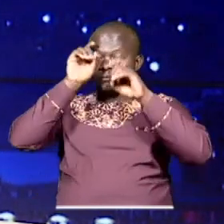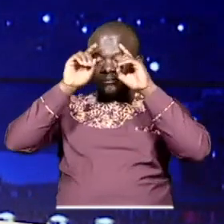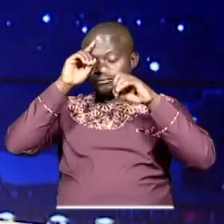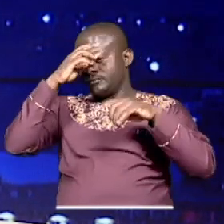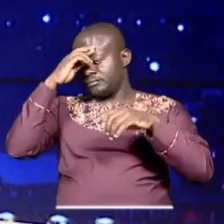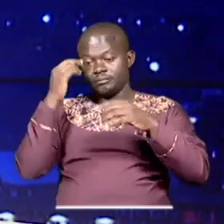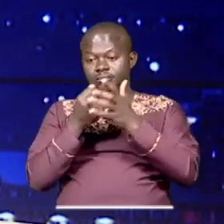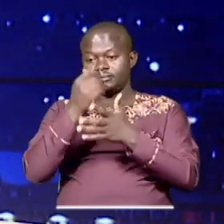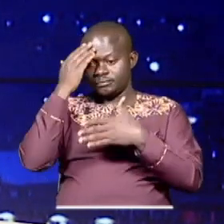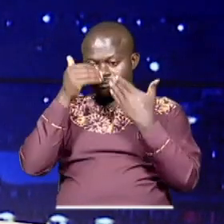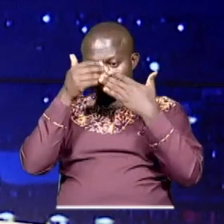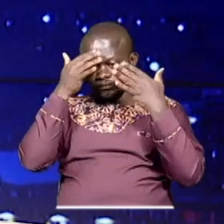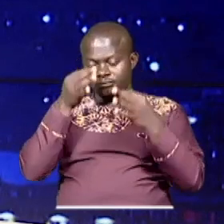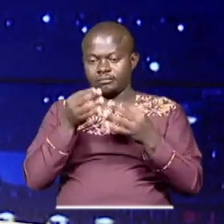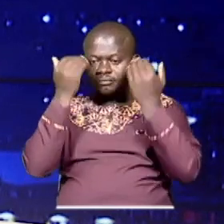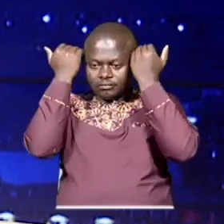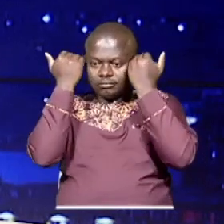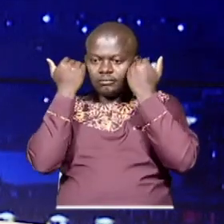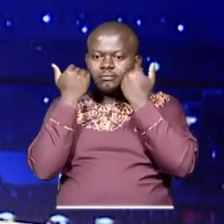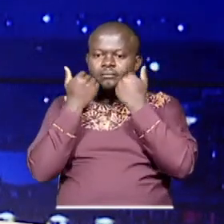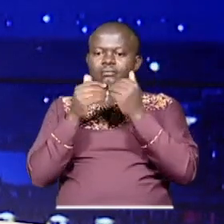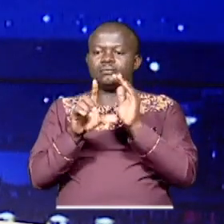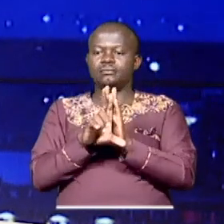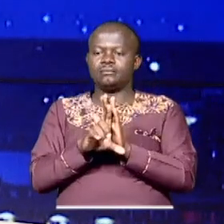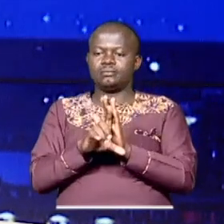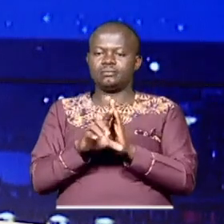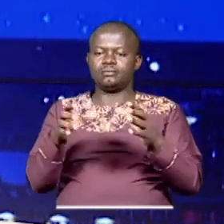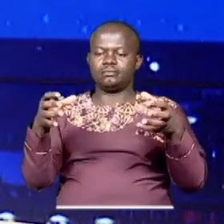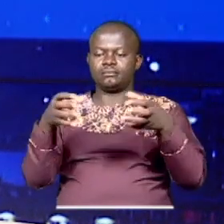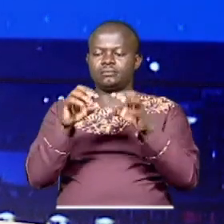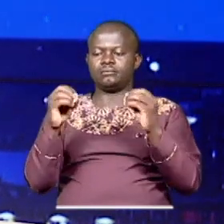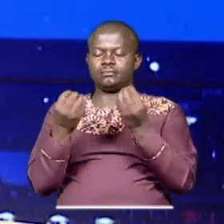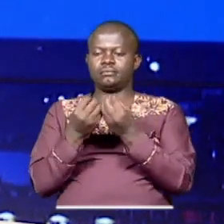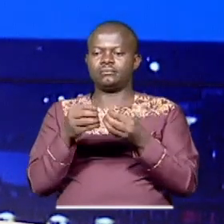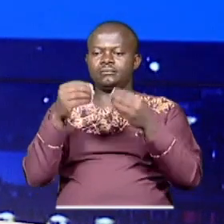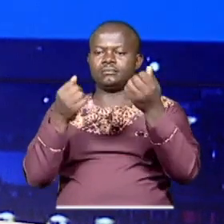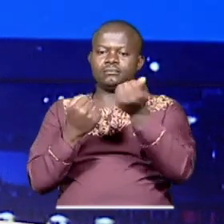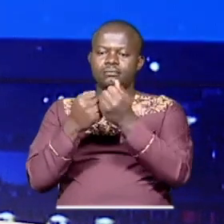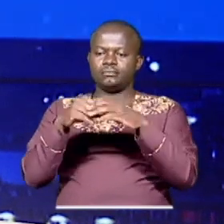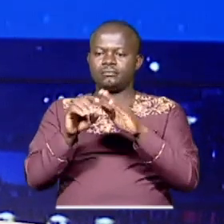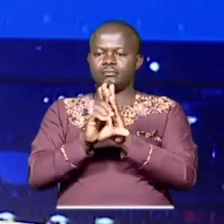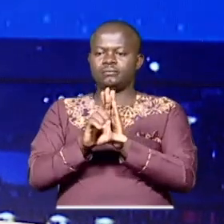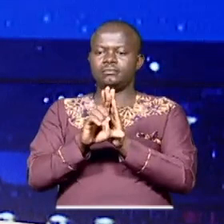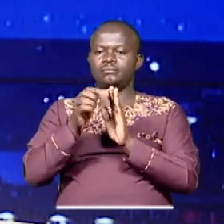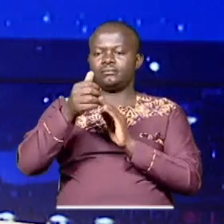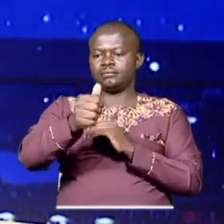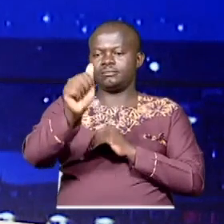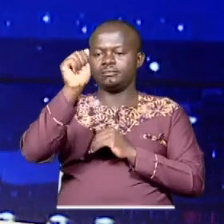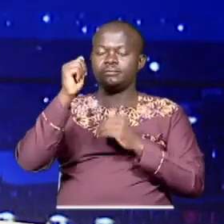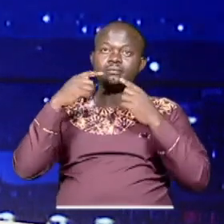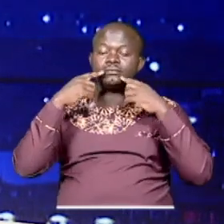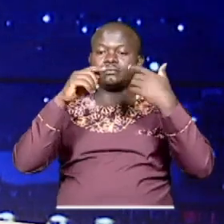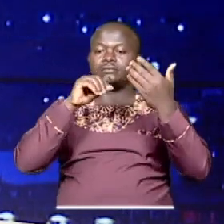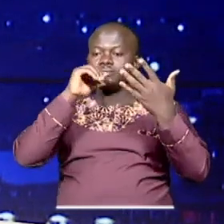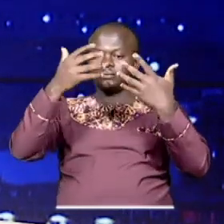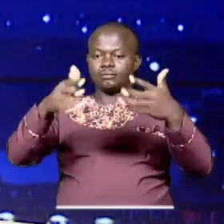ikibitera kuko ibyemezo by'inkiko biba ari itegeko ihuriro ry'imiryango itanga ubufasha mu by'amategeko ryo risanga